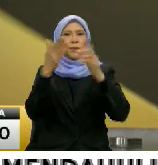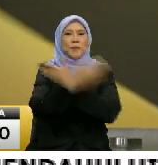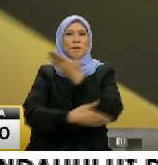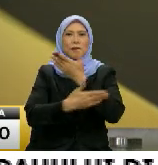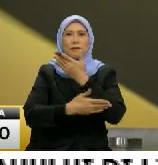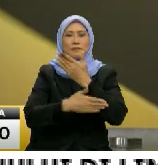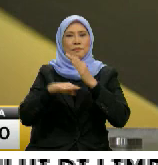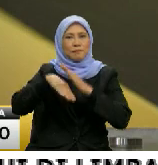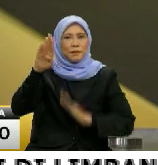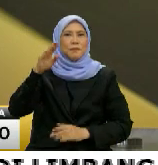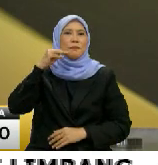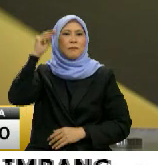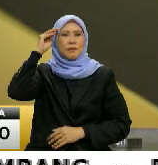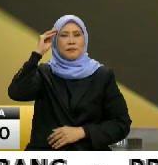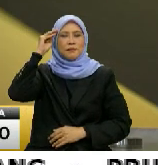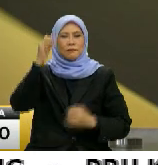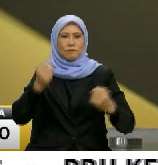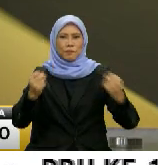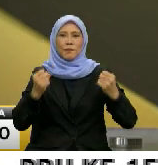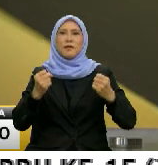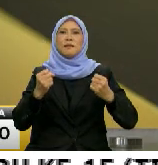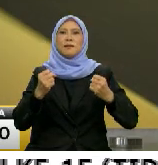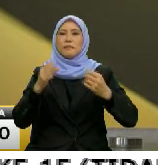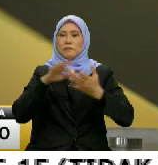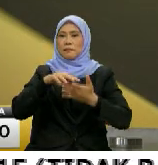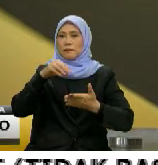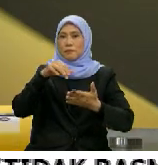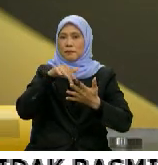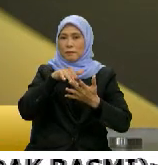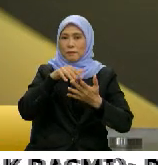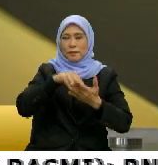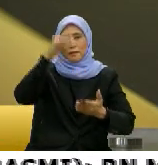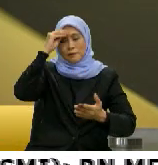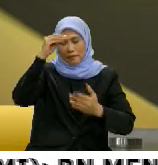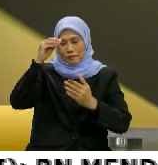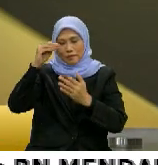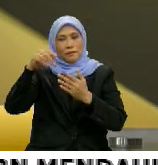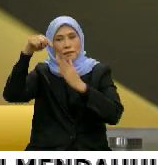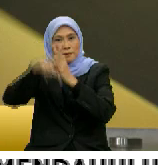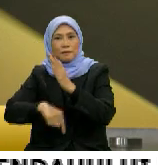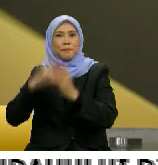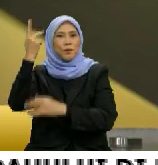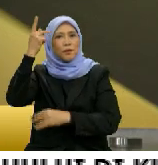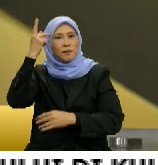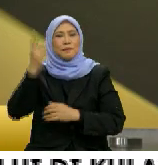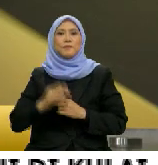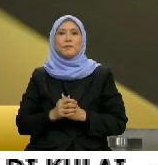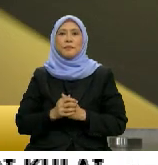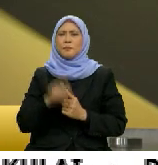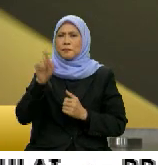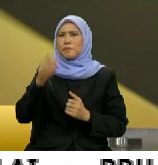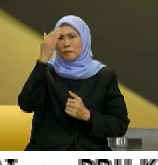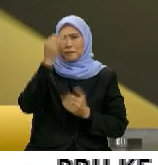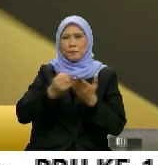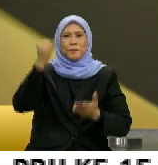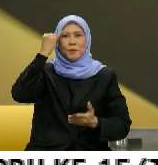untuk lebih matang dan memperkasakan pengajian tentang mengenali politik. Ya. Kita pun di barat, literasi politik